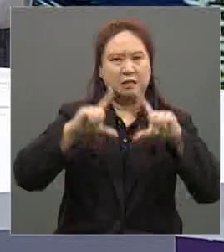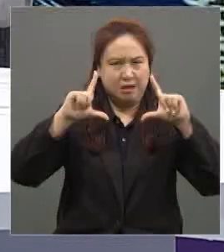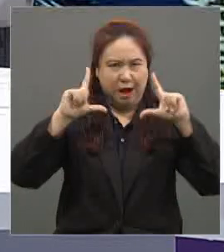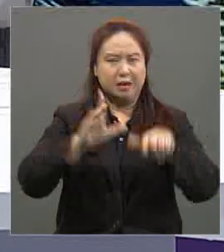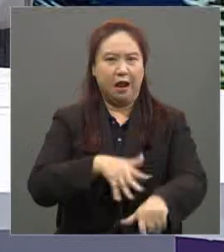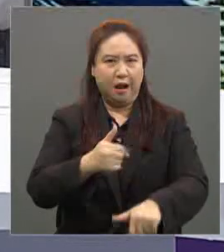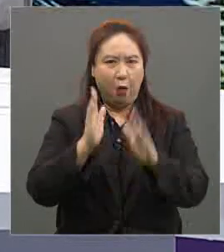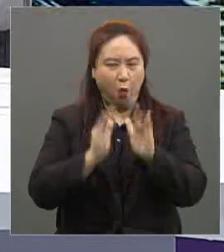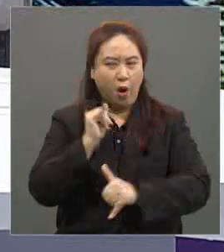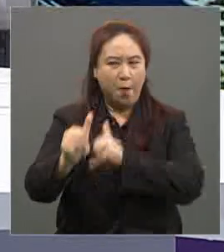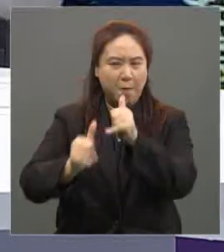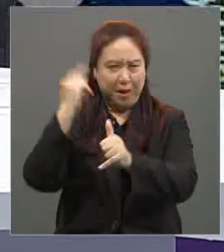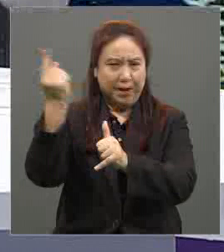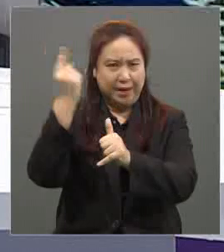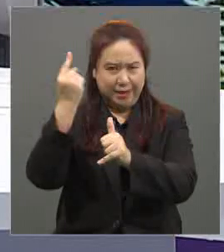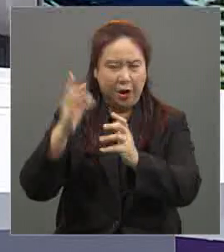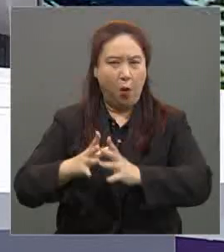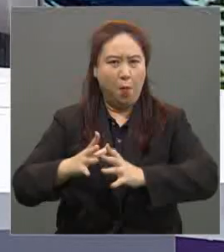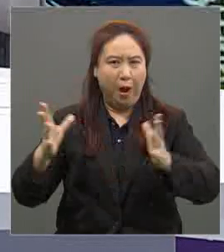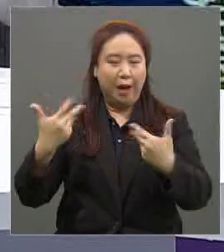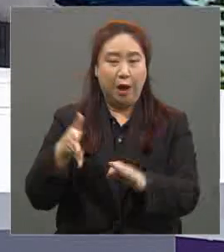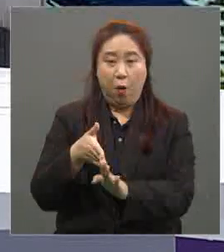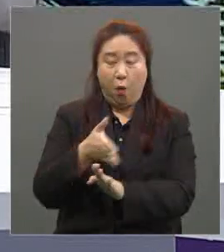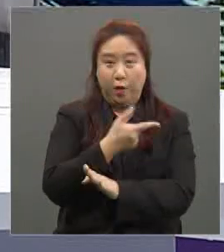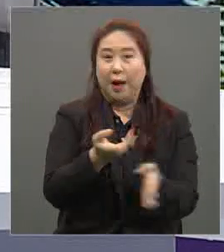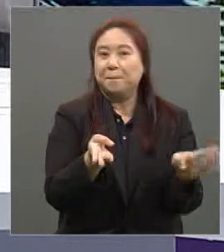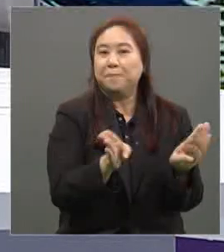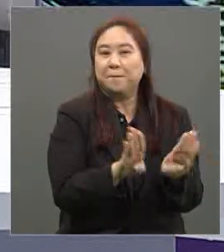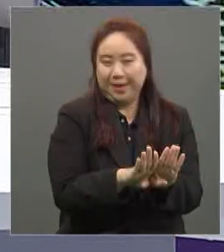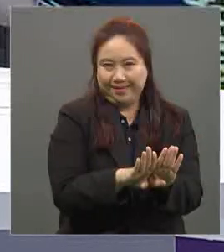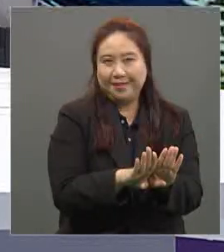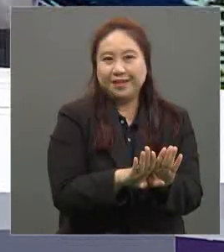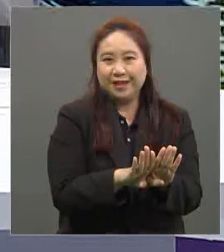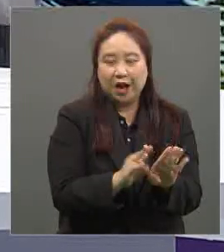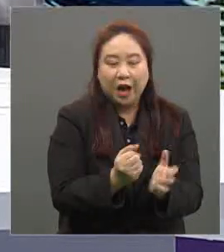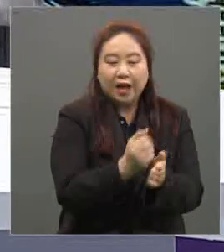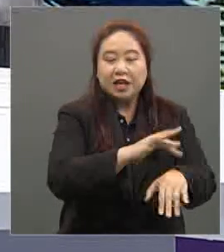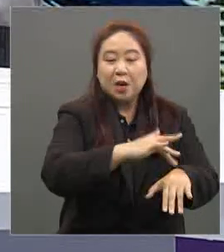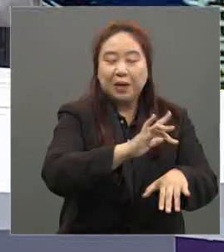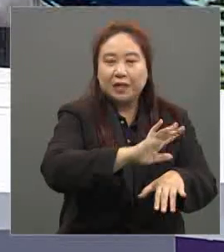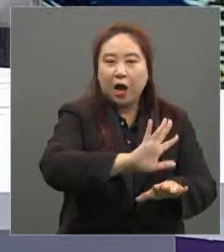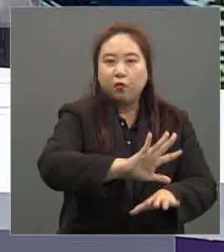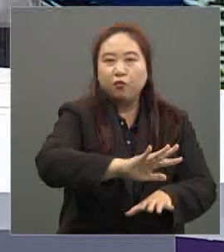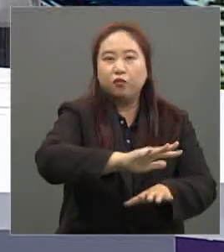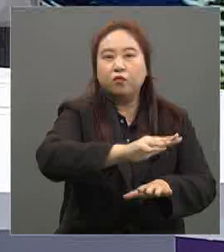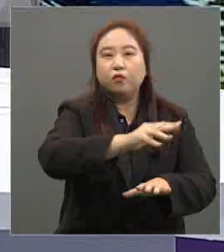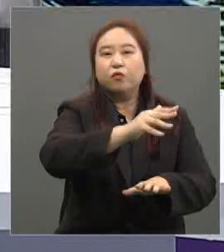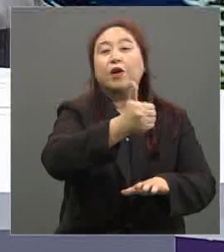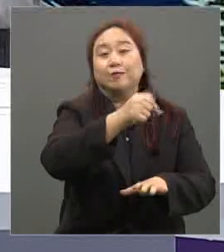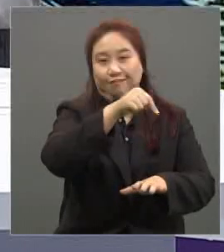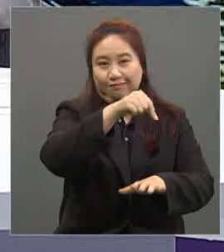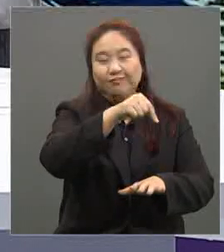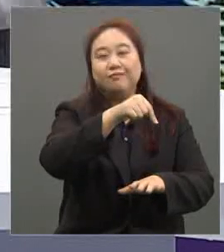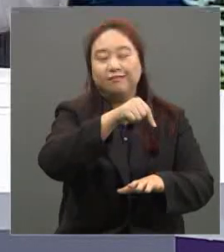เยอะแล้วมีโอกาสในการปิดอ่าวค่ะในการปรับปรุงในการฟื้นตัวของทรัพยากรธรรมชาติในบริเวณอ่าว